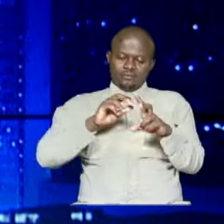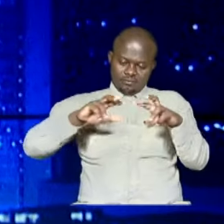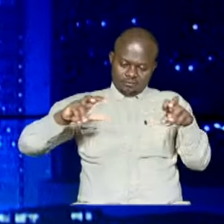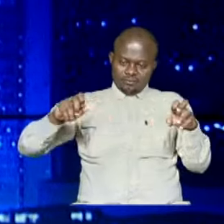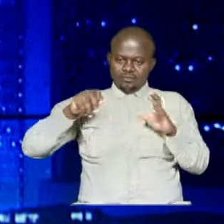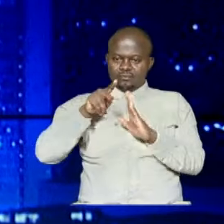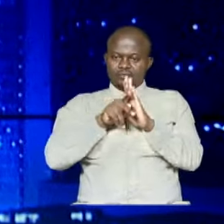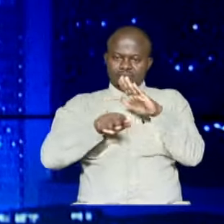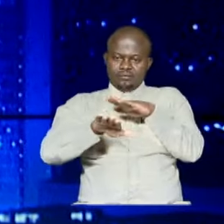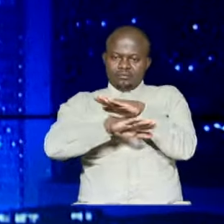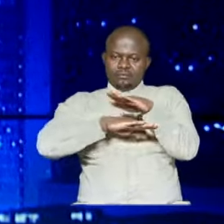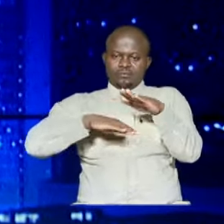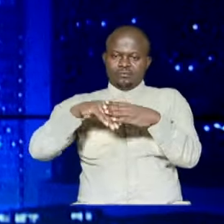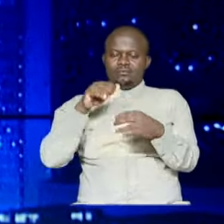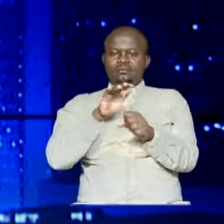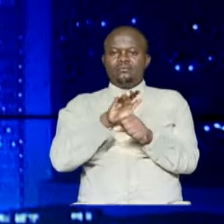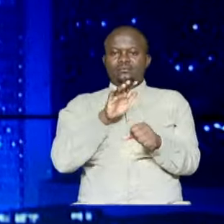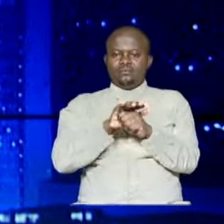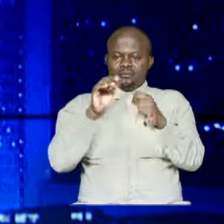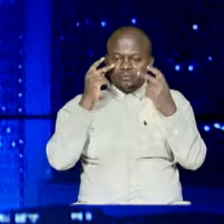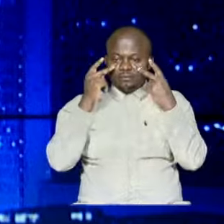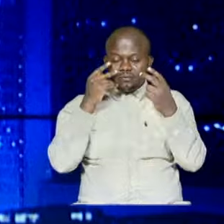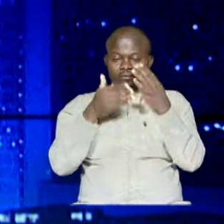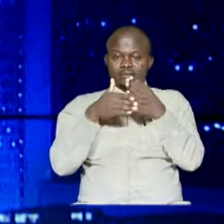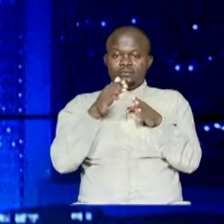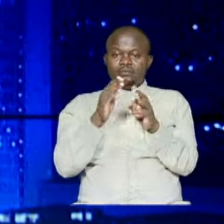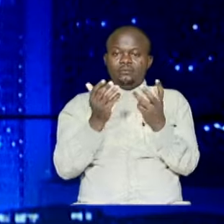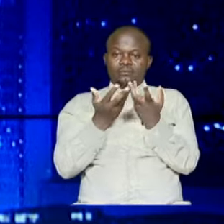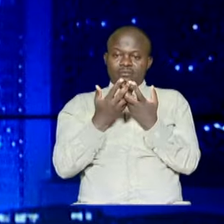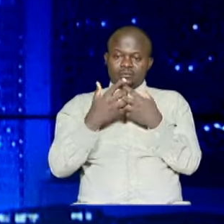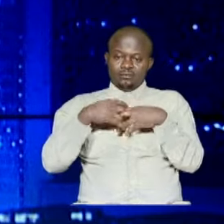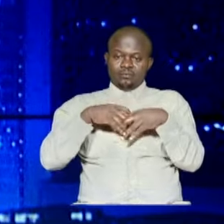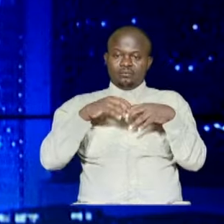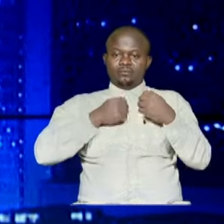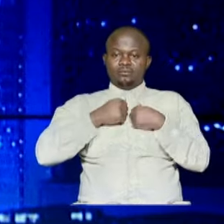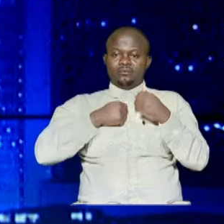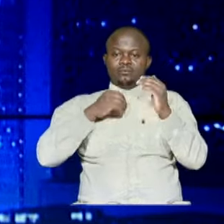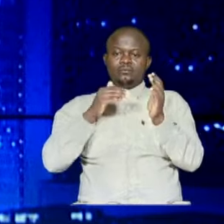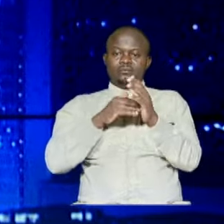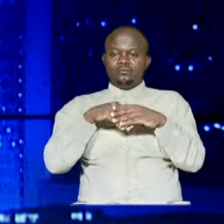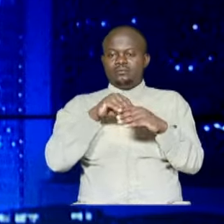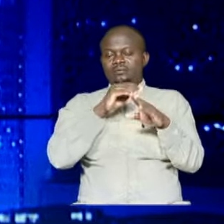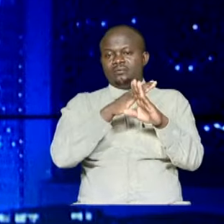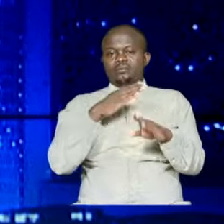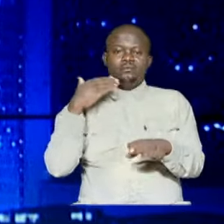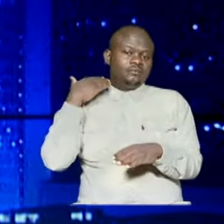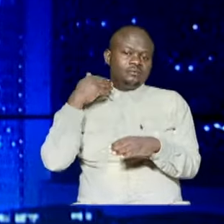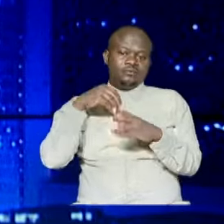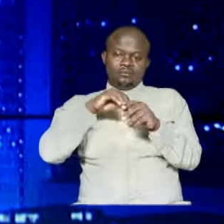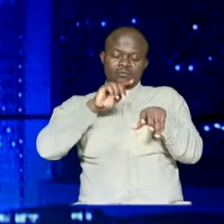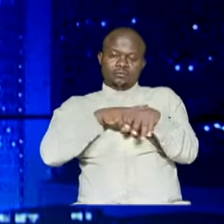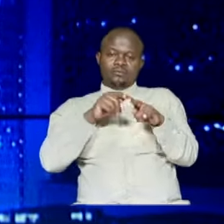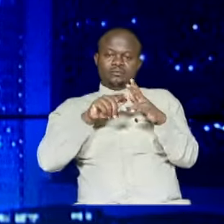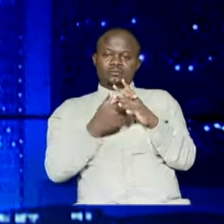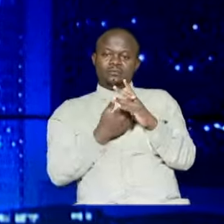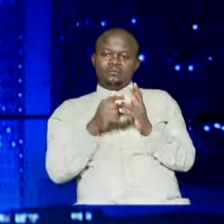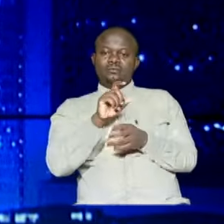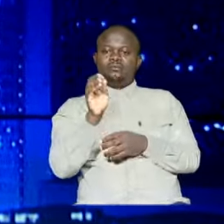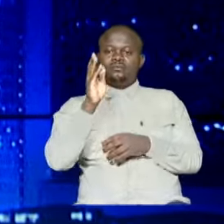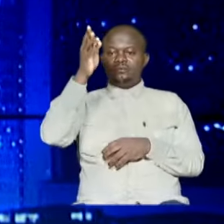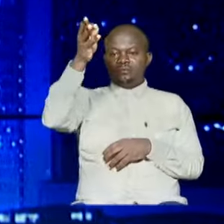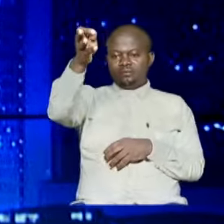amahame shingiro cyane cyane arebana no kubaka ubumwe bw'abanyarwanda no kurwanya jenoside. Ni mu gihe mu ntangiriro z'icyumweru